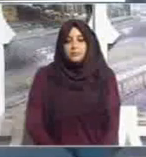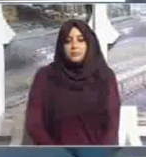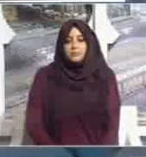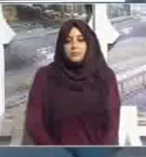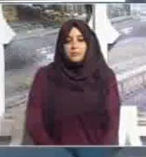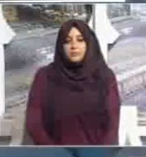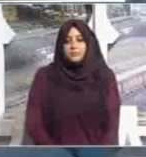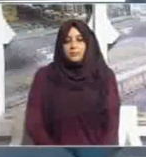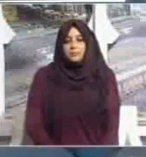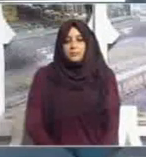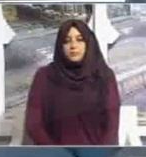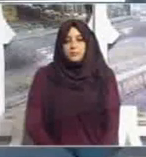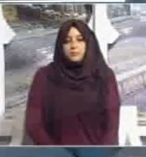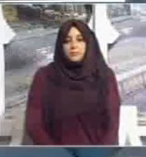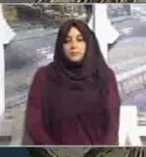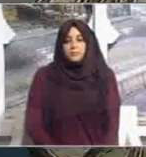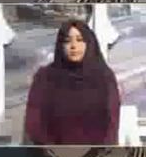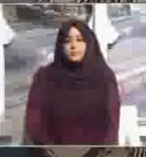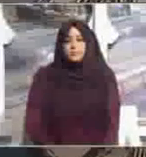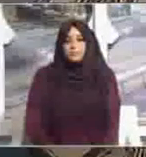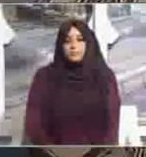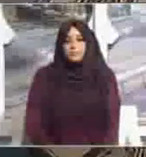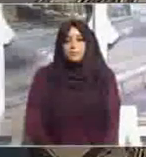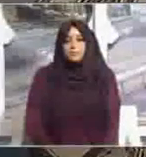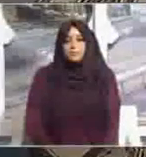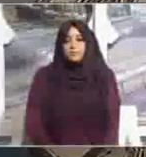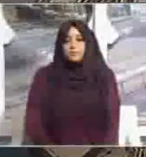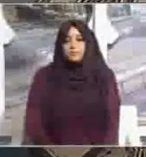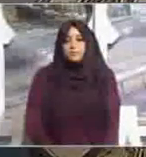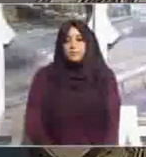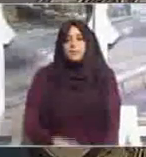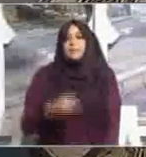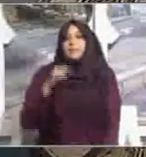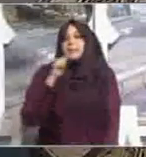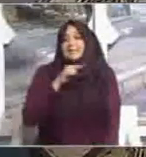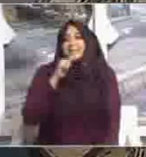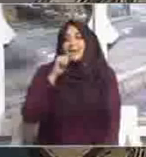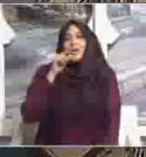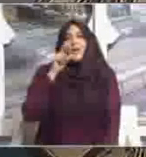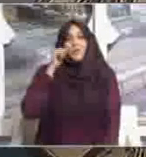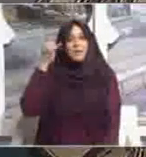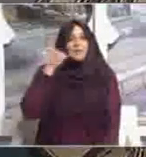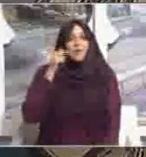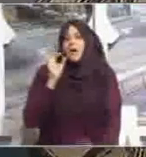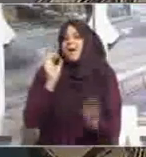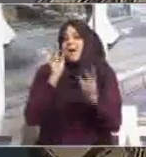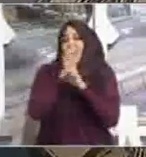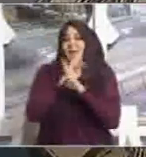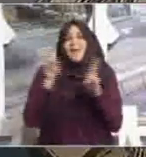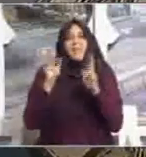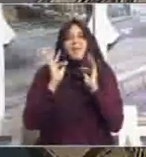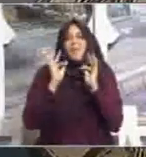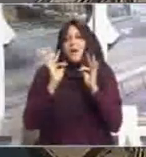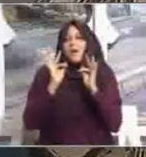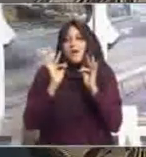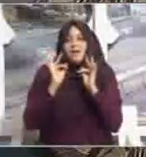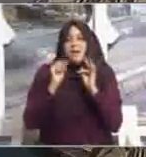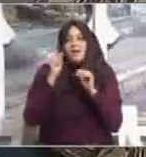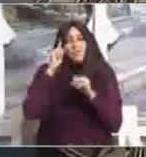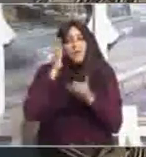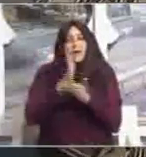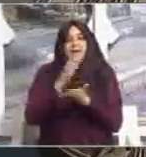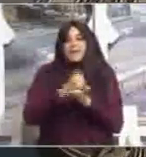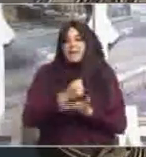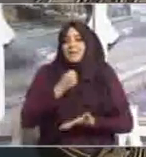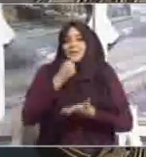هو علاقة الزوج الثاني مع هذا الابن ما عندوش علاقة ما كانش علاقة ما عندوش حق في التركة نهائيا عن